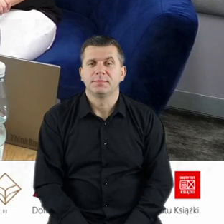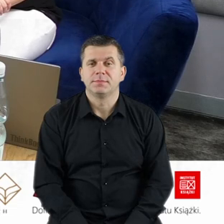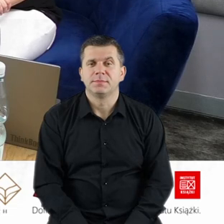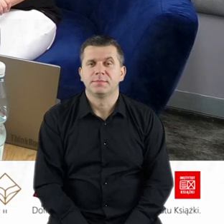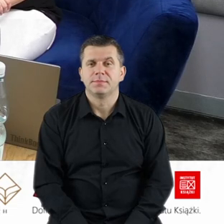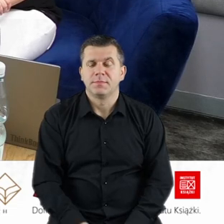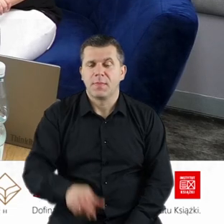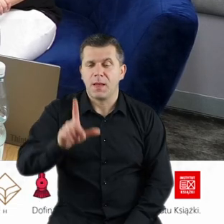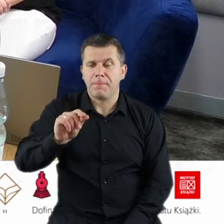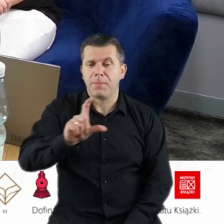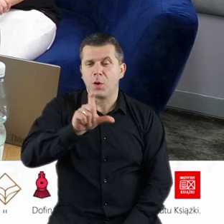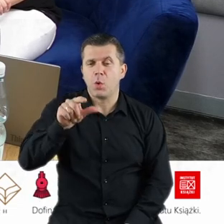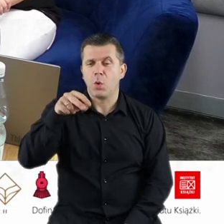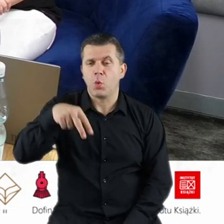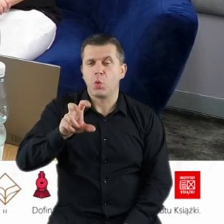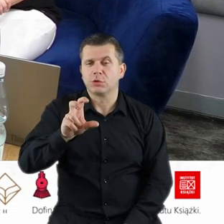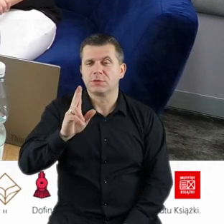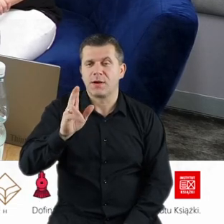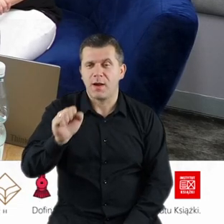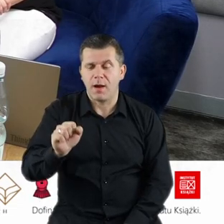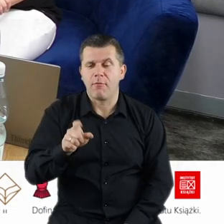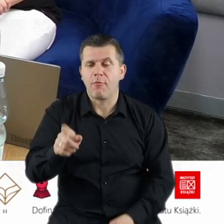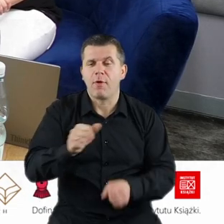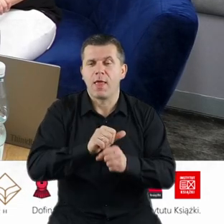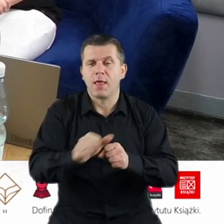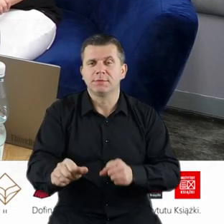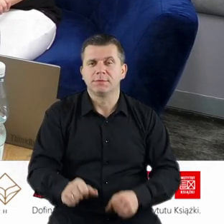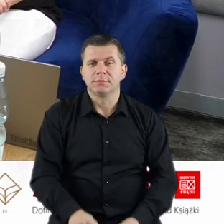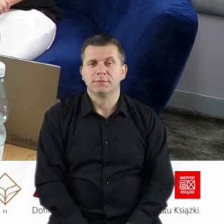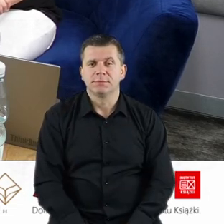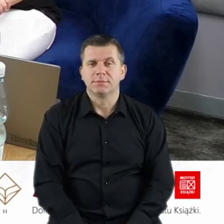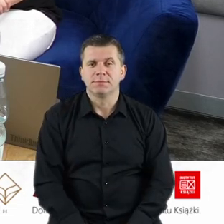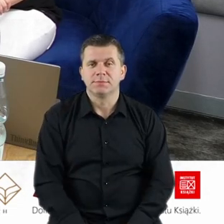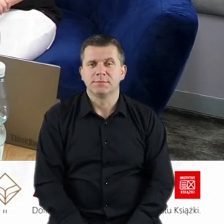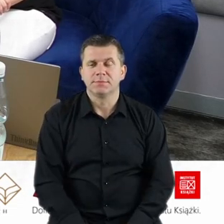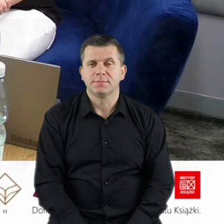To jest rodzaj. Pouczka to jest.